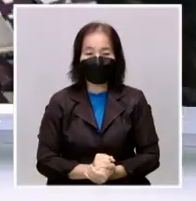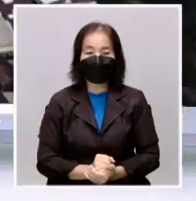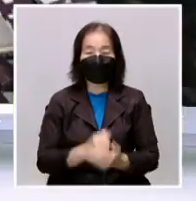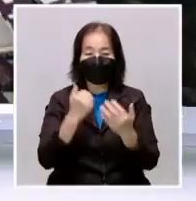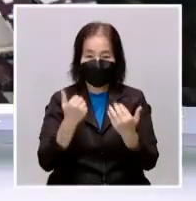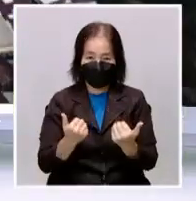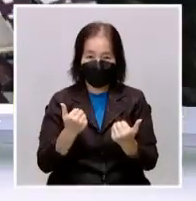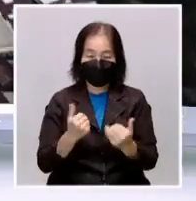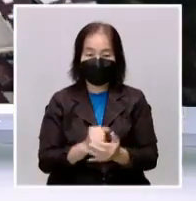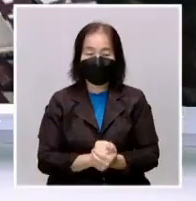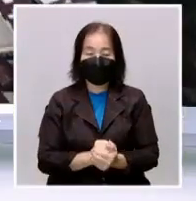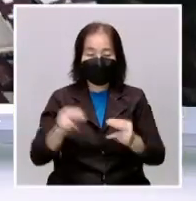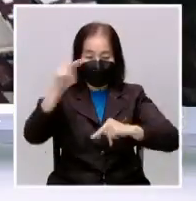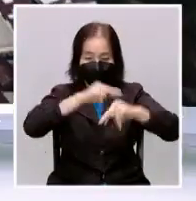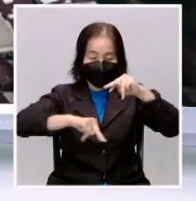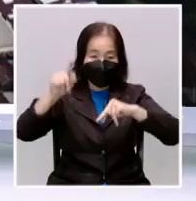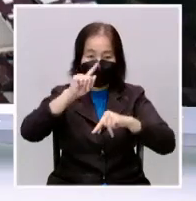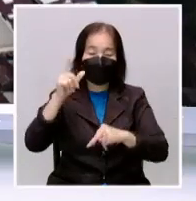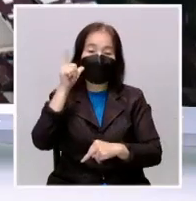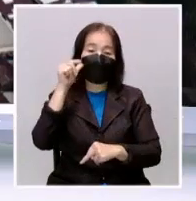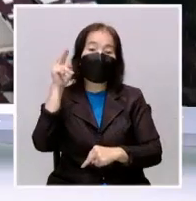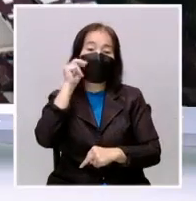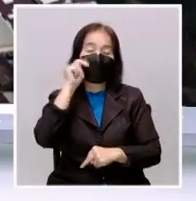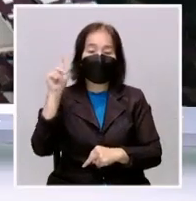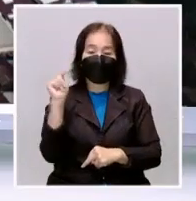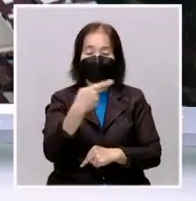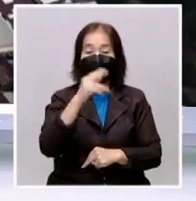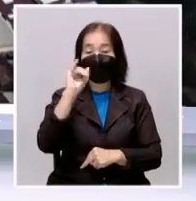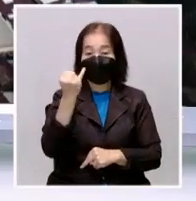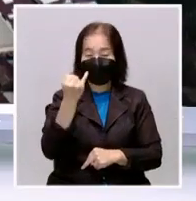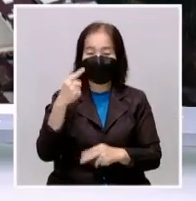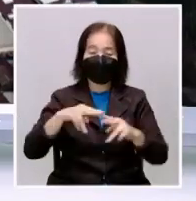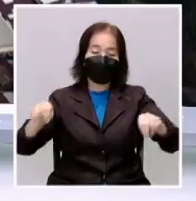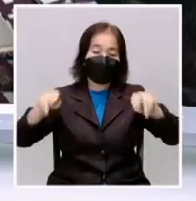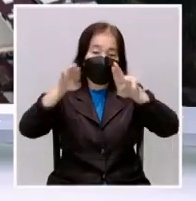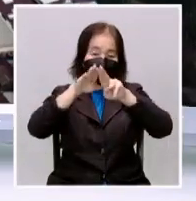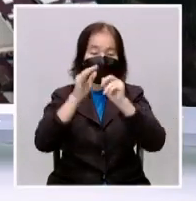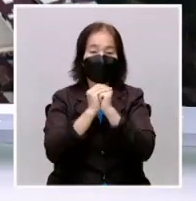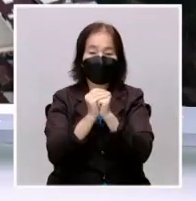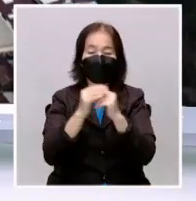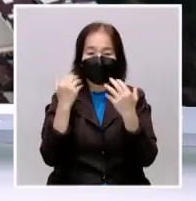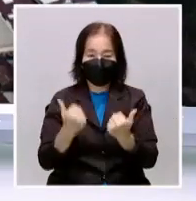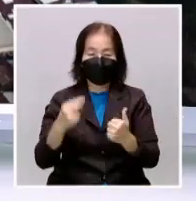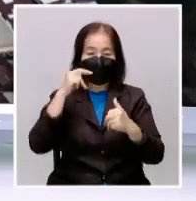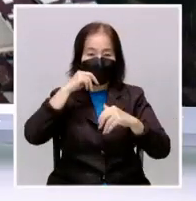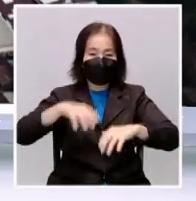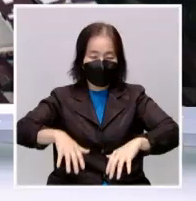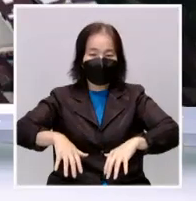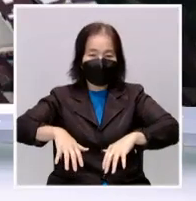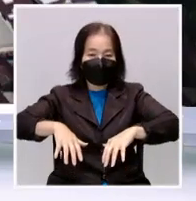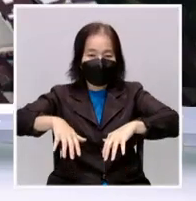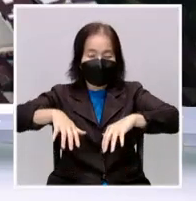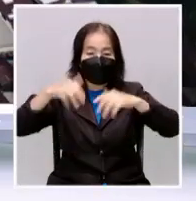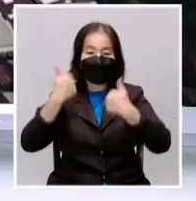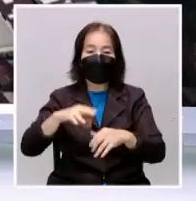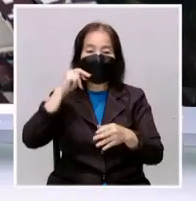ช่วงนี้พาคุณผู้ชมไปตรวจสอบลุ่มแม่น้ำท่าจีนพื้นที่อำเภอบางเลนจังหวัดนครปฐมนะคะพบว่าปริมาณน้ำค่อนข้างมากทีเดียวค่ะมีรายง